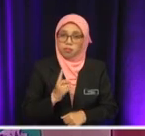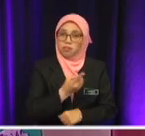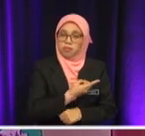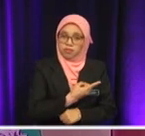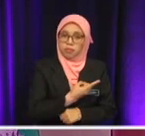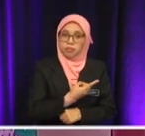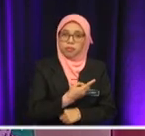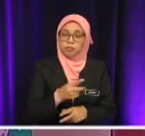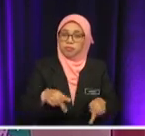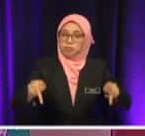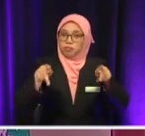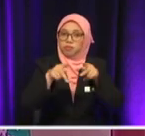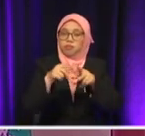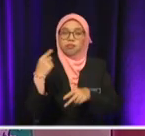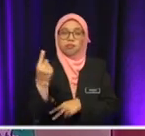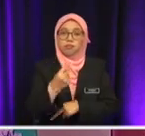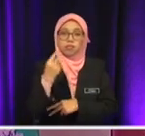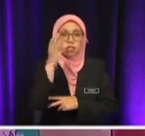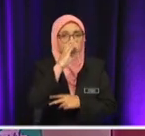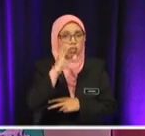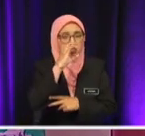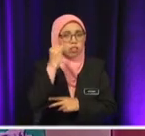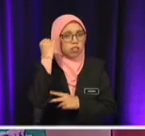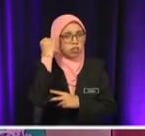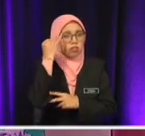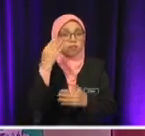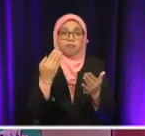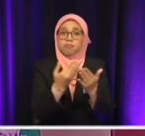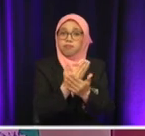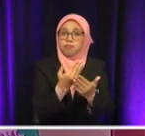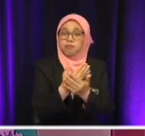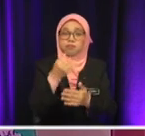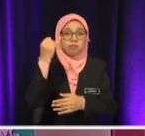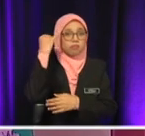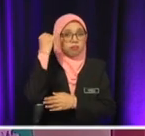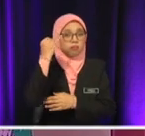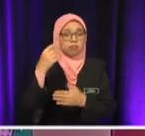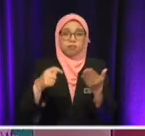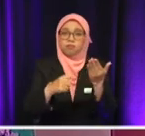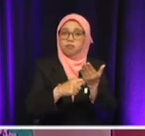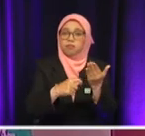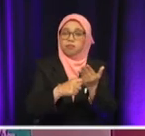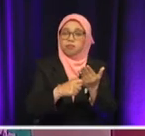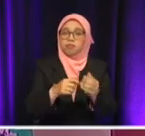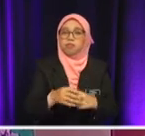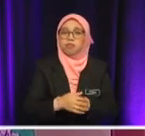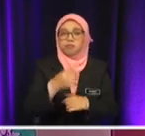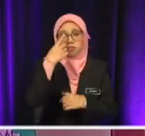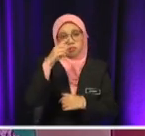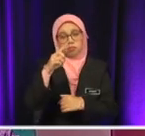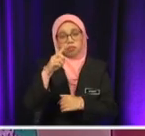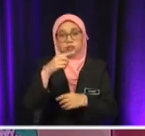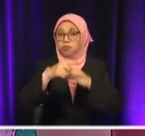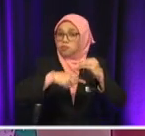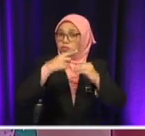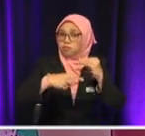sentiasa mencari ilmu-ilmu baharu, ilmu-ilmu tambahan tentang dunia perkembangan awal kanak-kanak. Okey, dan